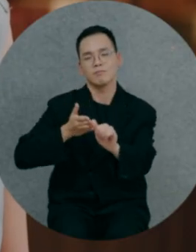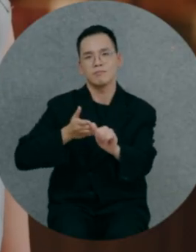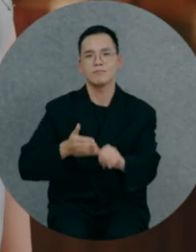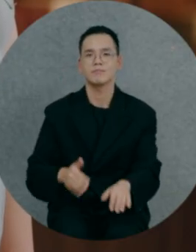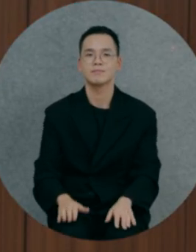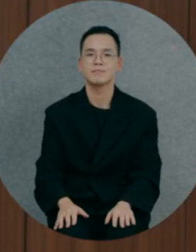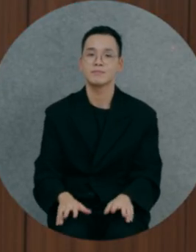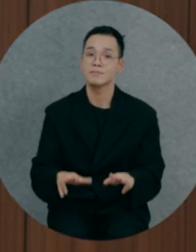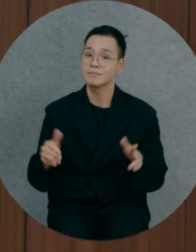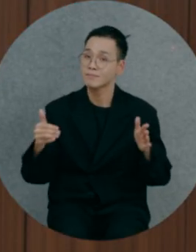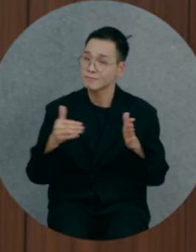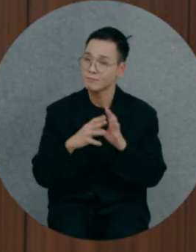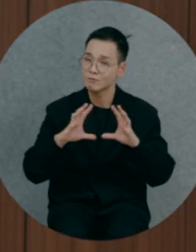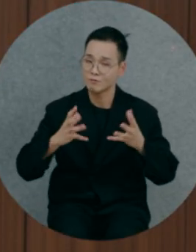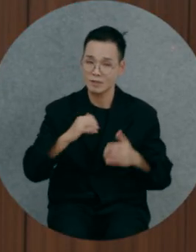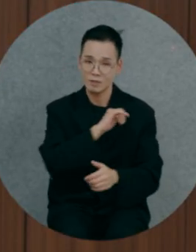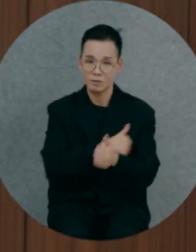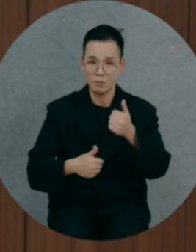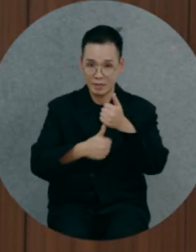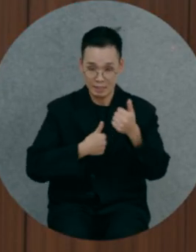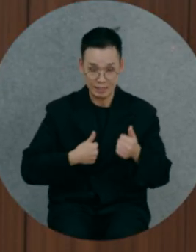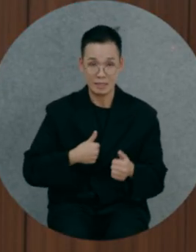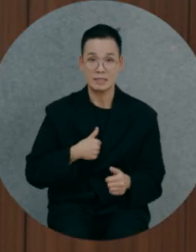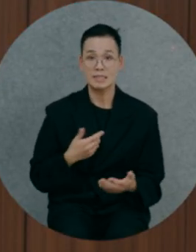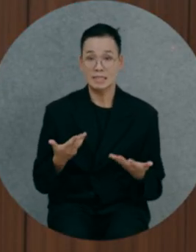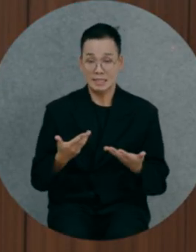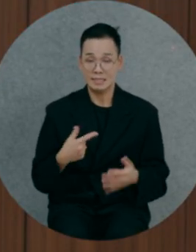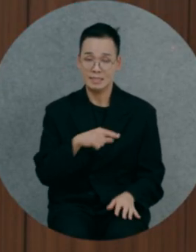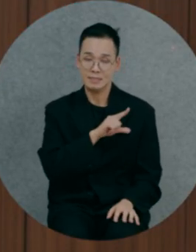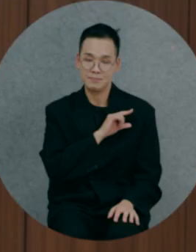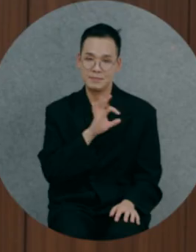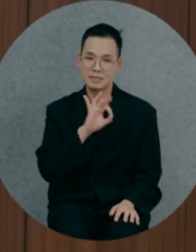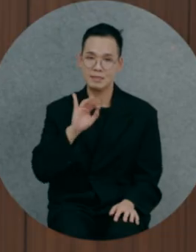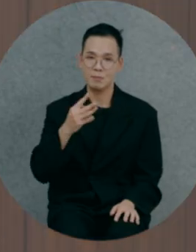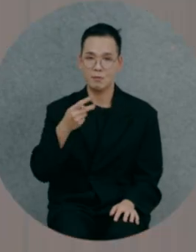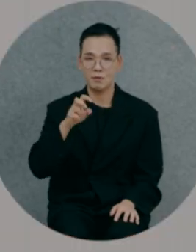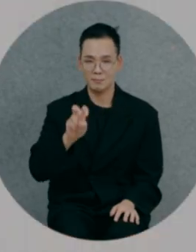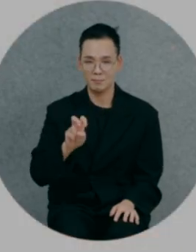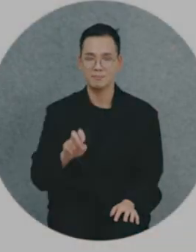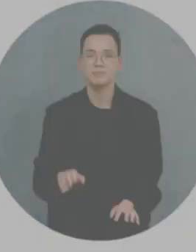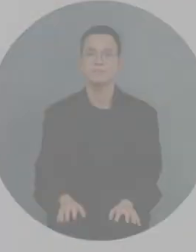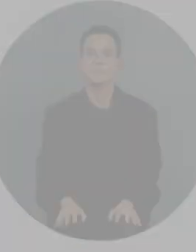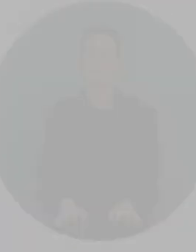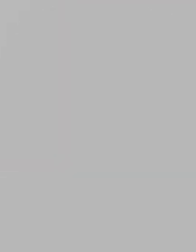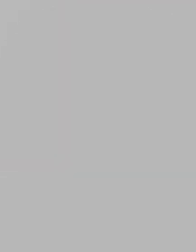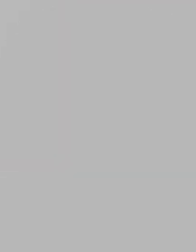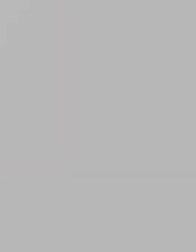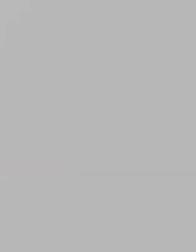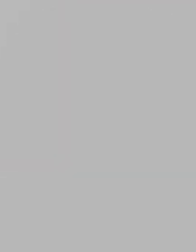기대합니다. 지금까지 국가인권위원회 조사관 이보람이었습니다.